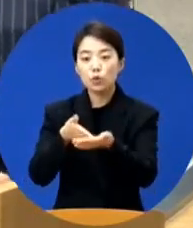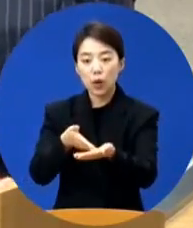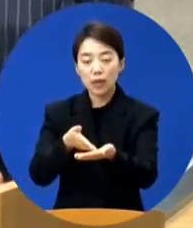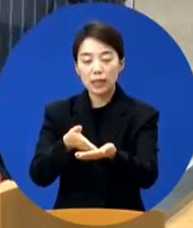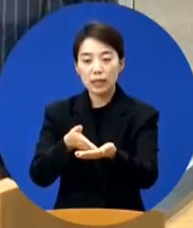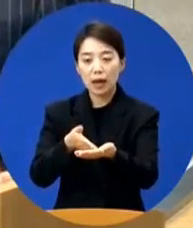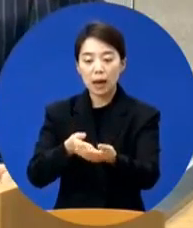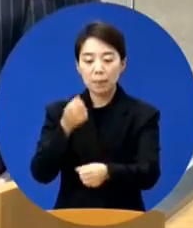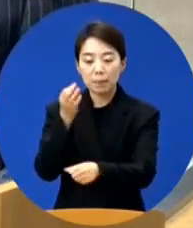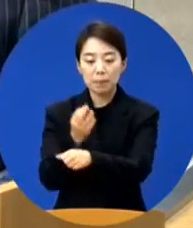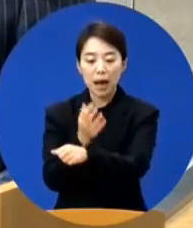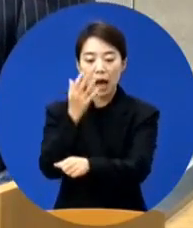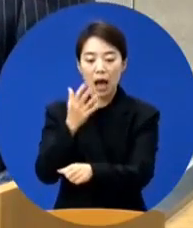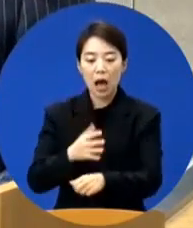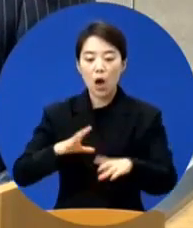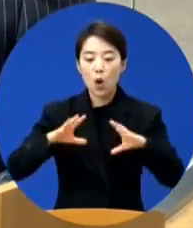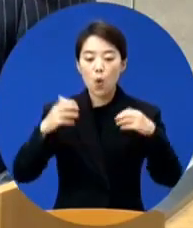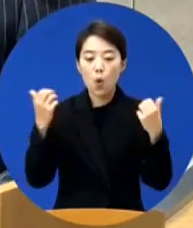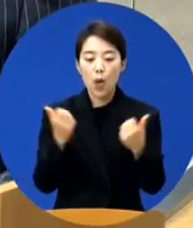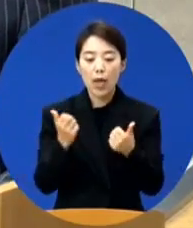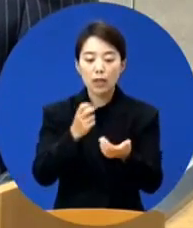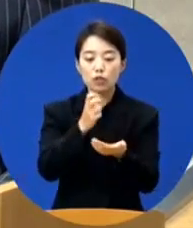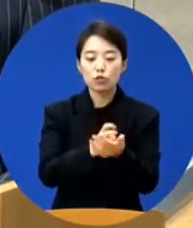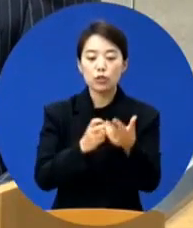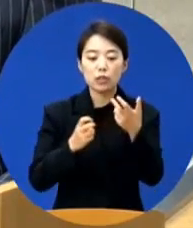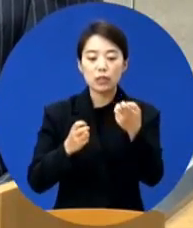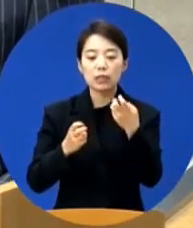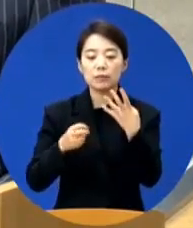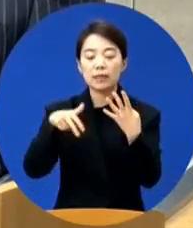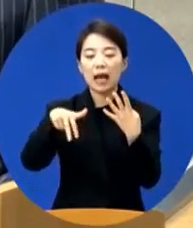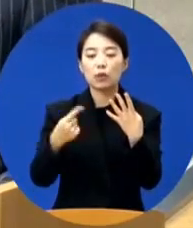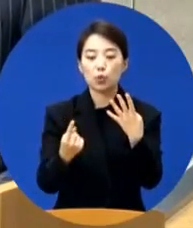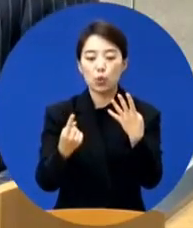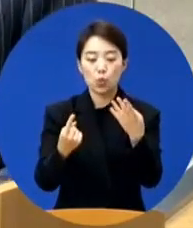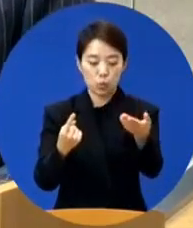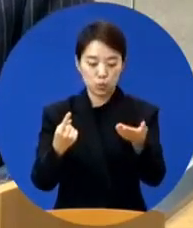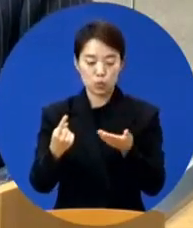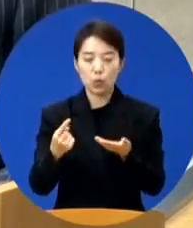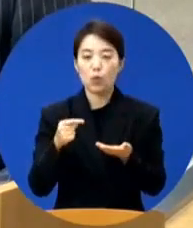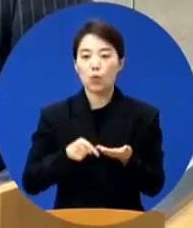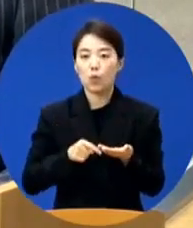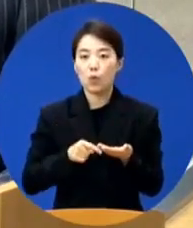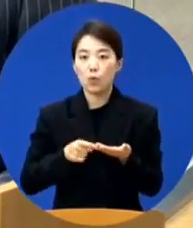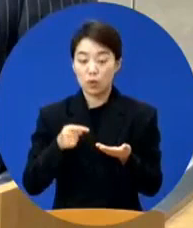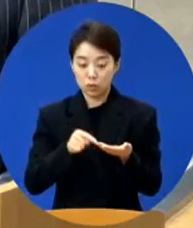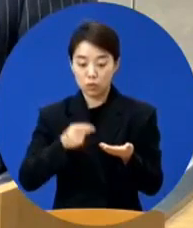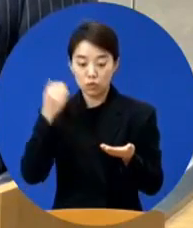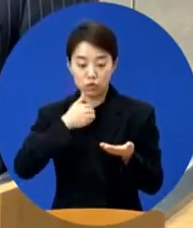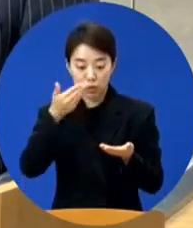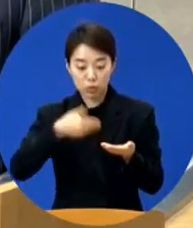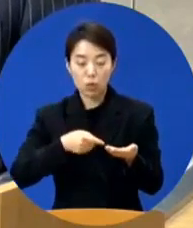달랑 경기도 회의규칙 제74조라는 얘기를 듣고 제안자가 누구냐고 물어봤습니다.